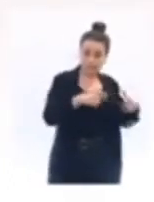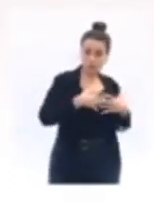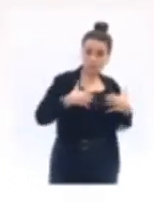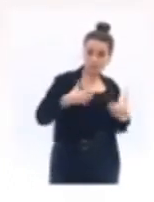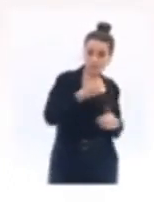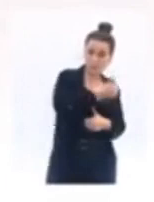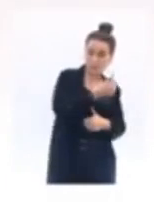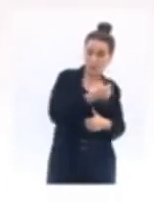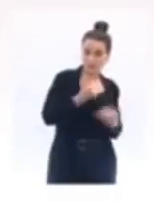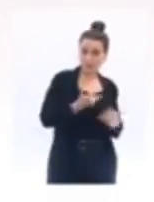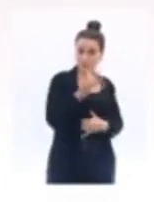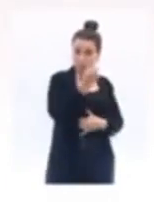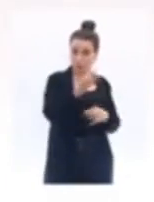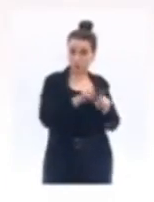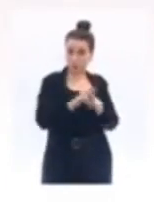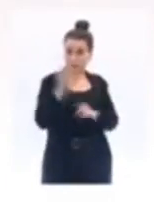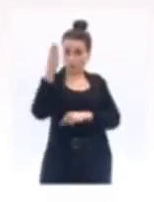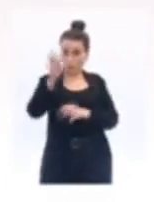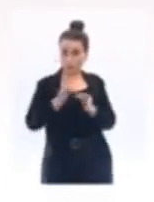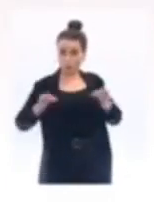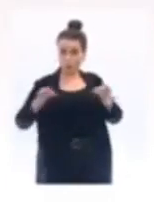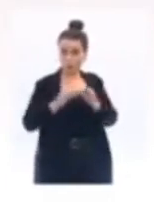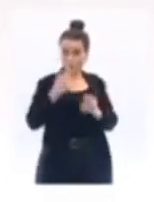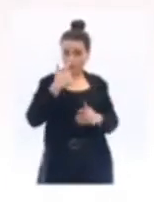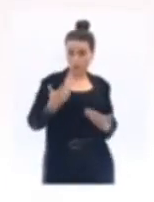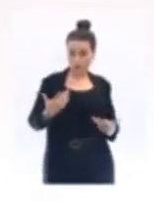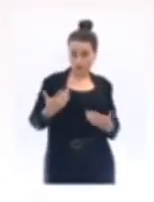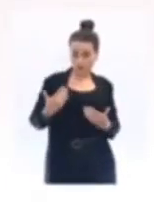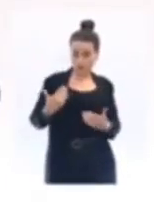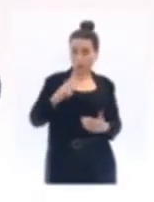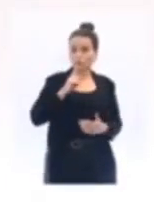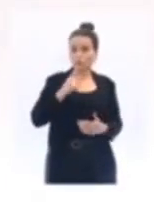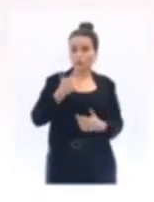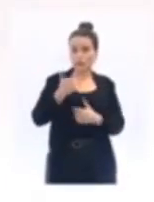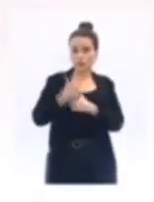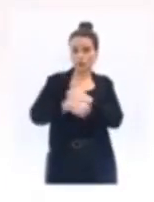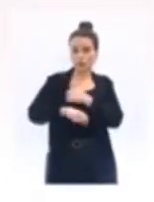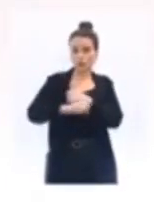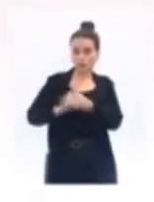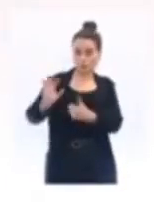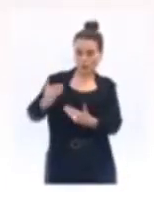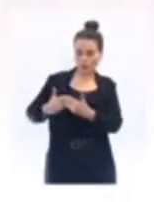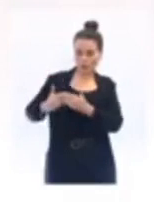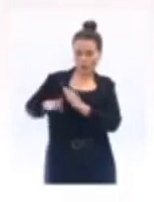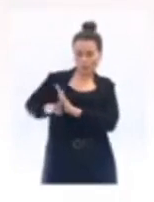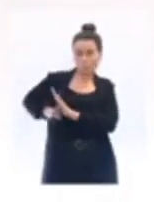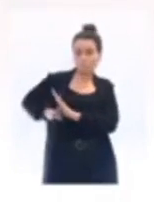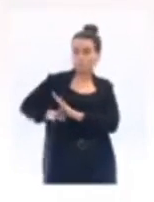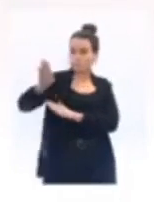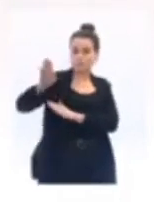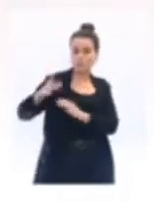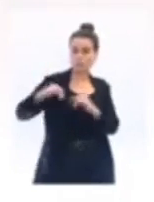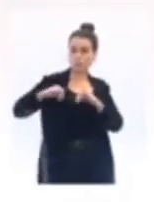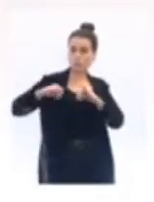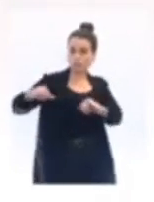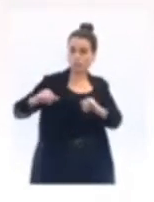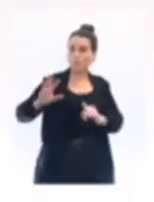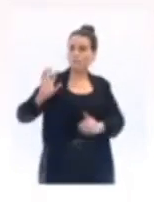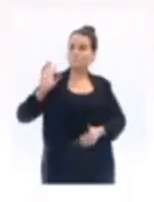souvenez, je vous ai dit, si au milieu de la semaine prochaine, c'était la semaine dernière, nous y sommes,